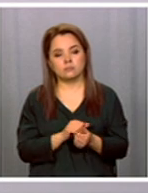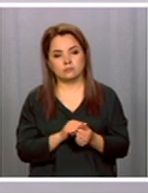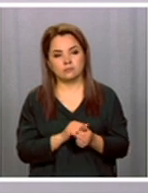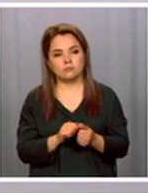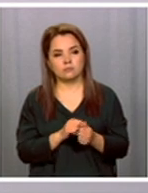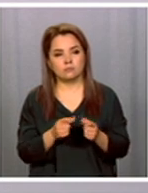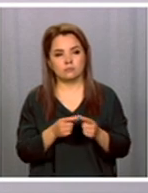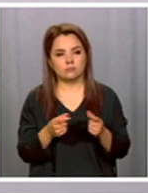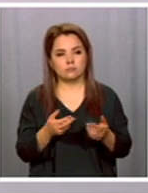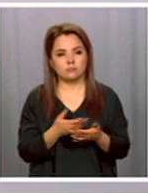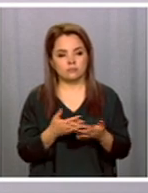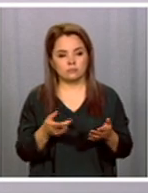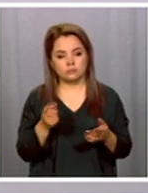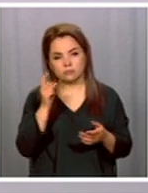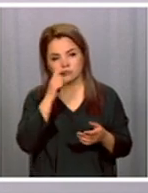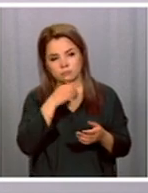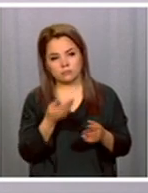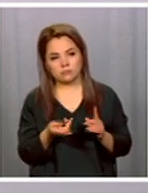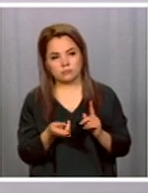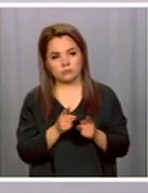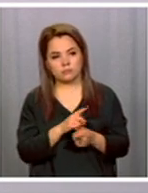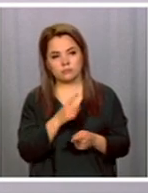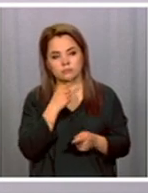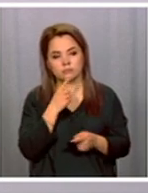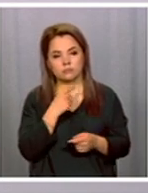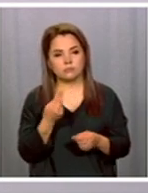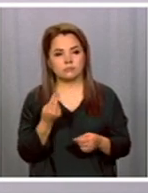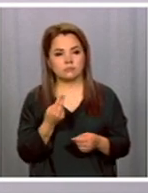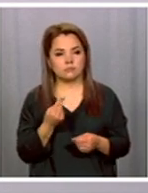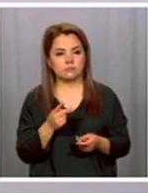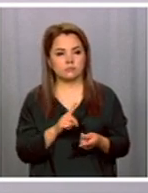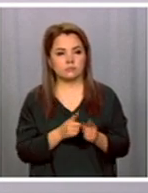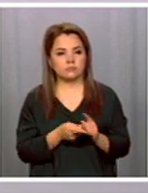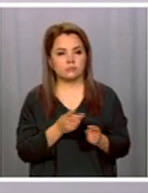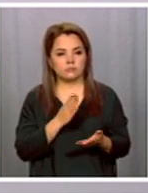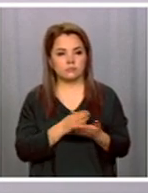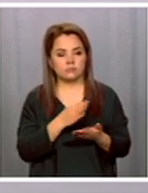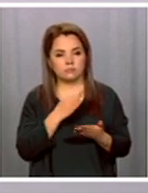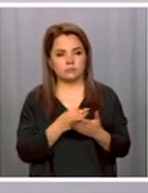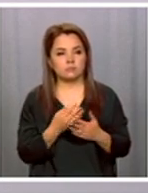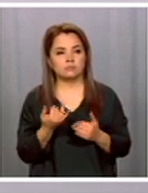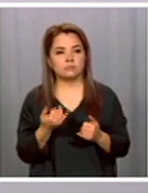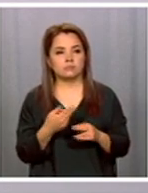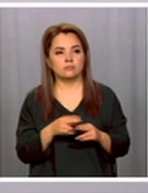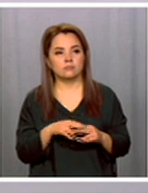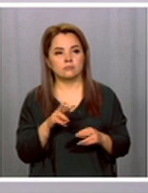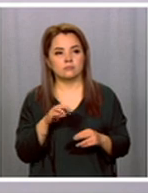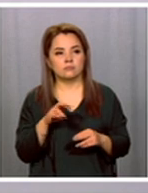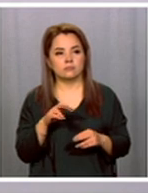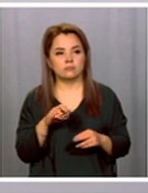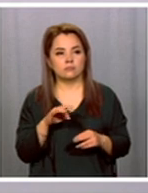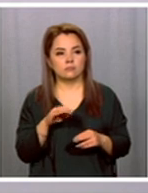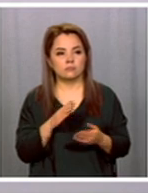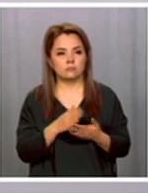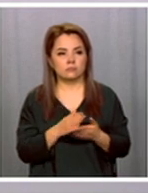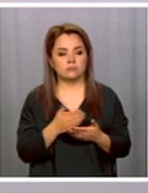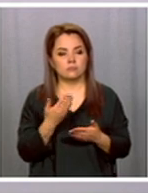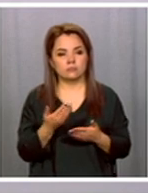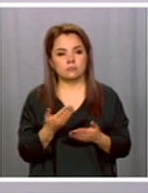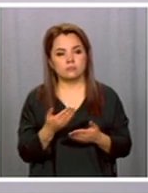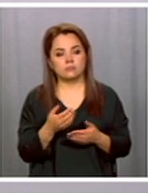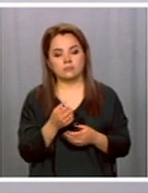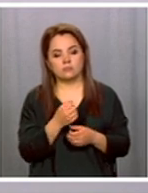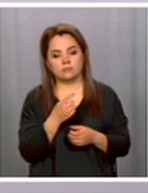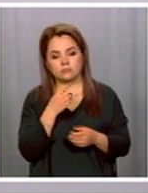қағазы қышқылдарға қызыл түспен әсер етеді. Ал метилоранж қышқылдарға батырған